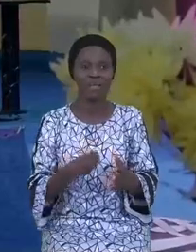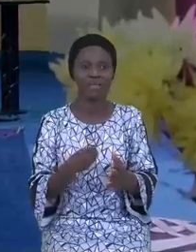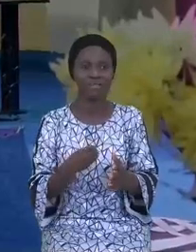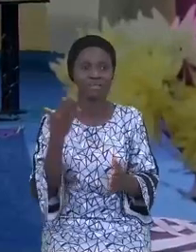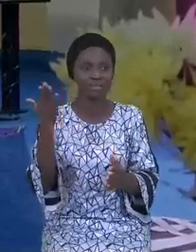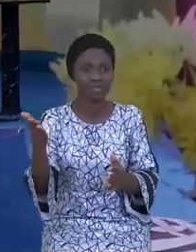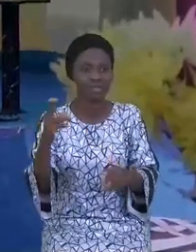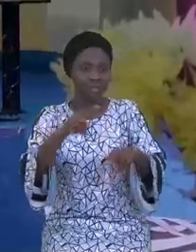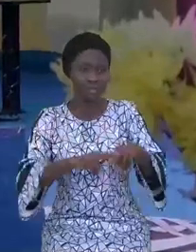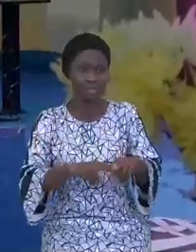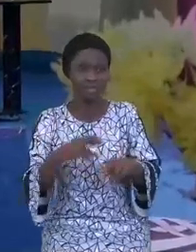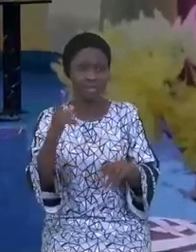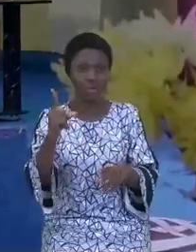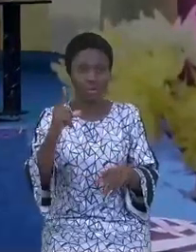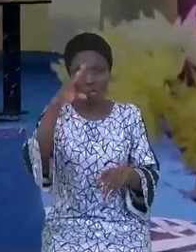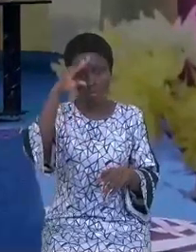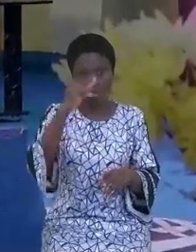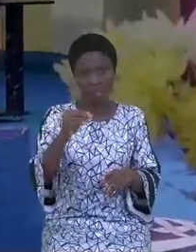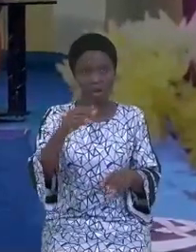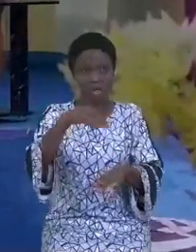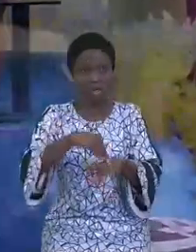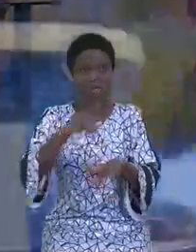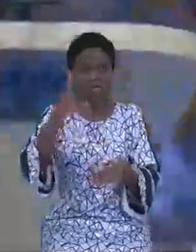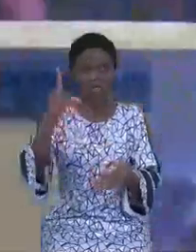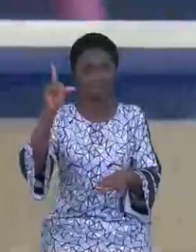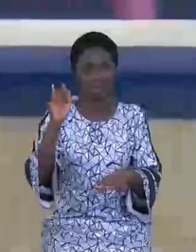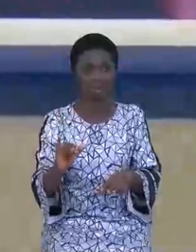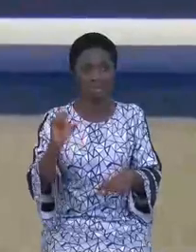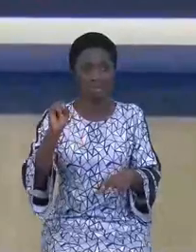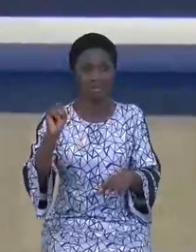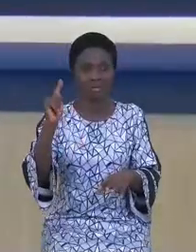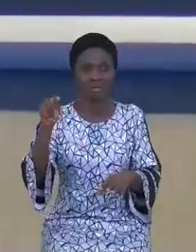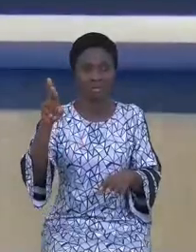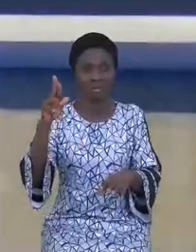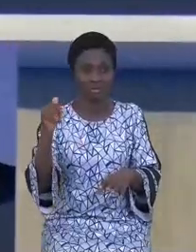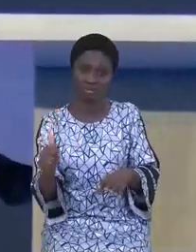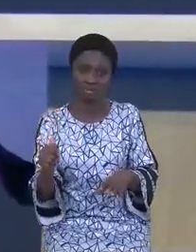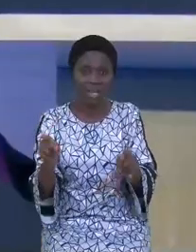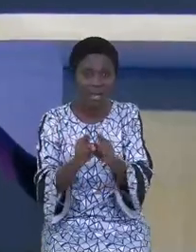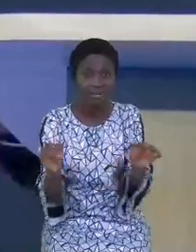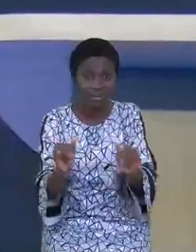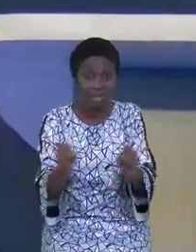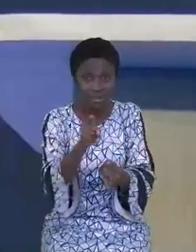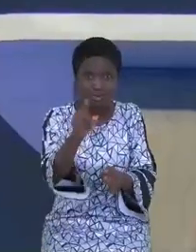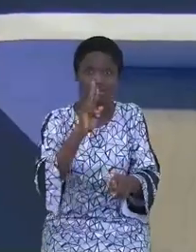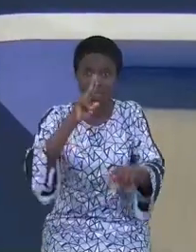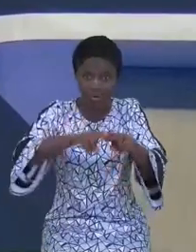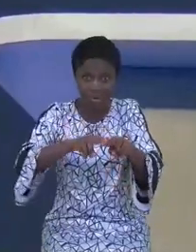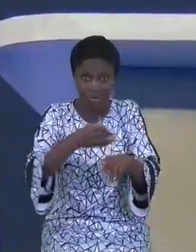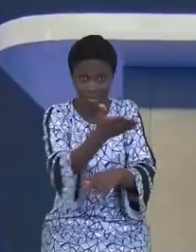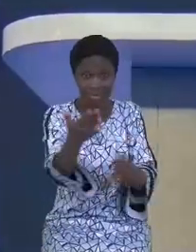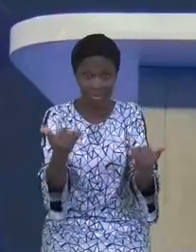À l'issue se tenait assis un homme impotent, comme tu es assis là-bas ce soir, comme tu attends là-bas ce soir.